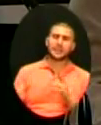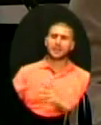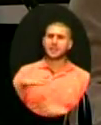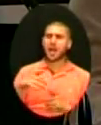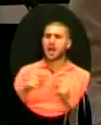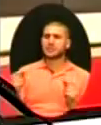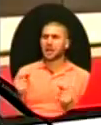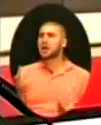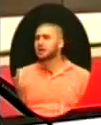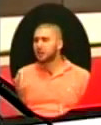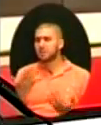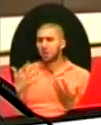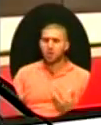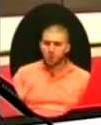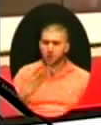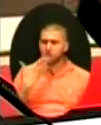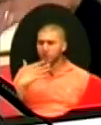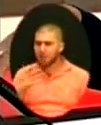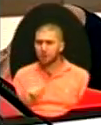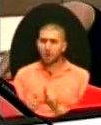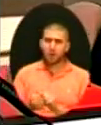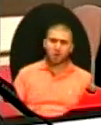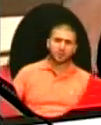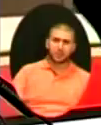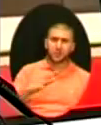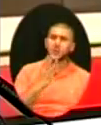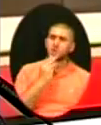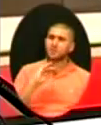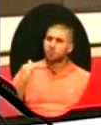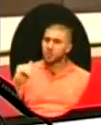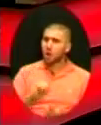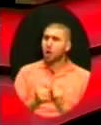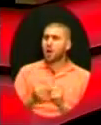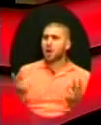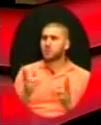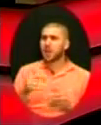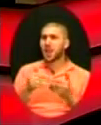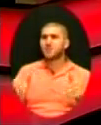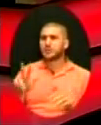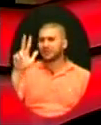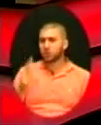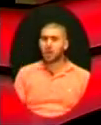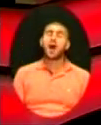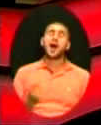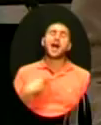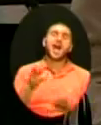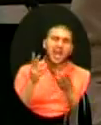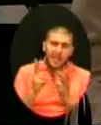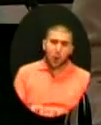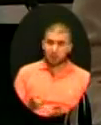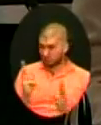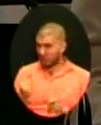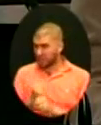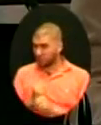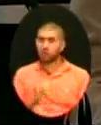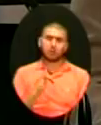החזית עזה מבלי לדבר על ירושלים, מבלי לדבר על יהודה ושומרון, מבלי לדבר כמובן על גבול הצפון. לא, אנחנו יכולים. כן, אפשר